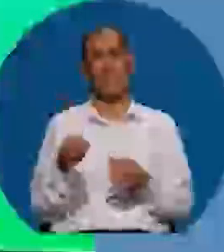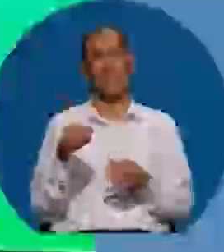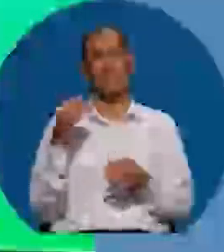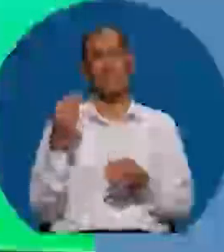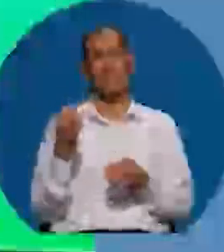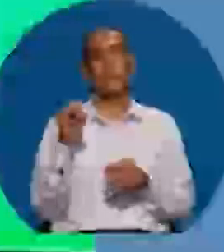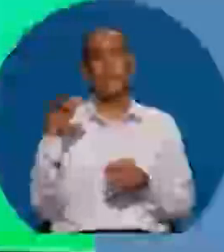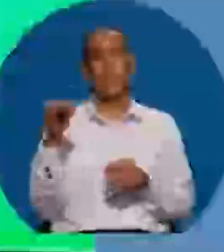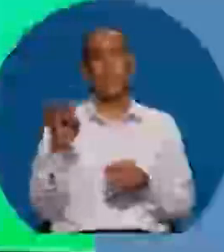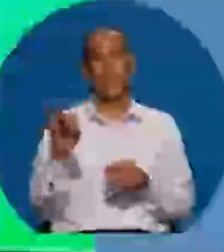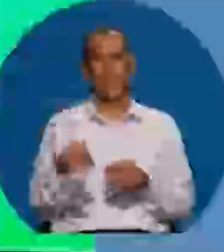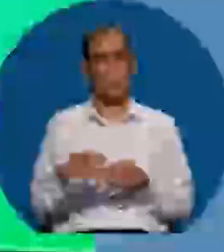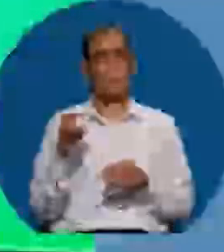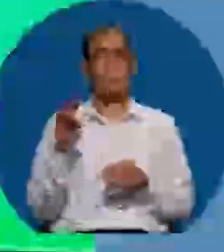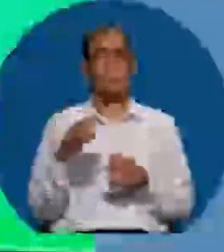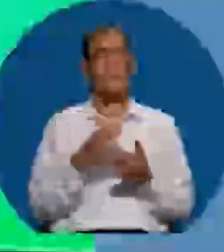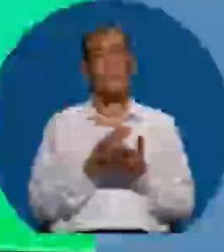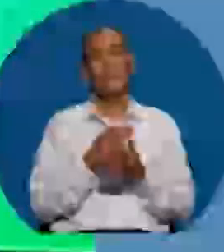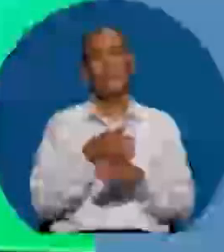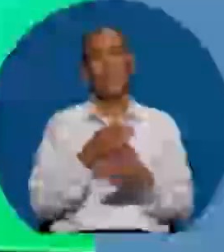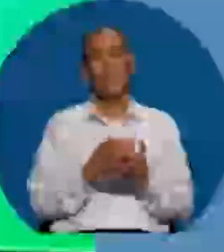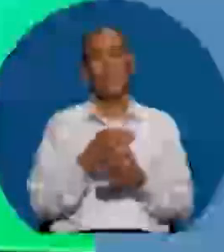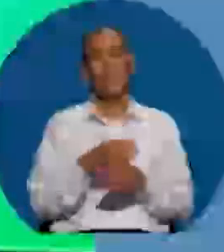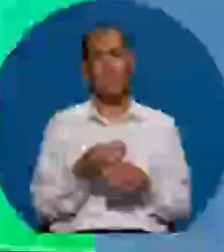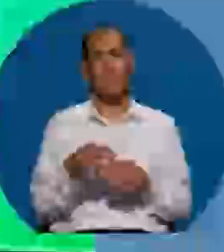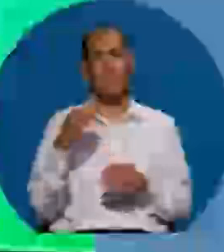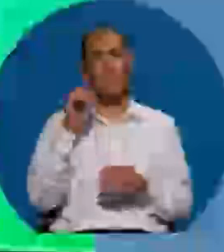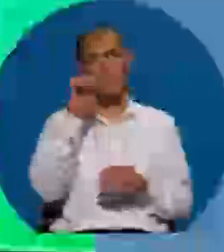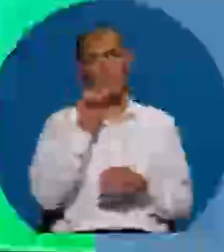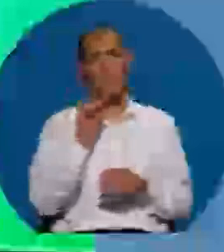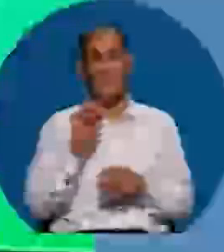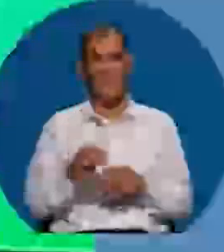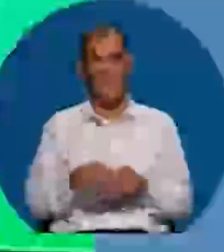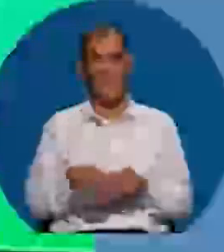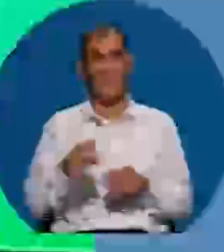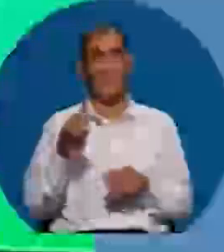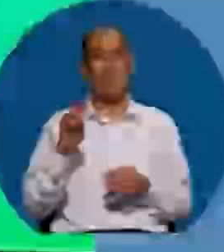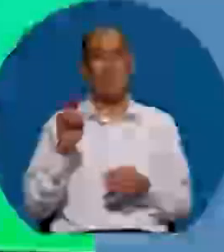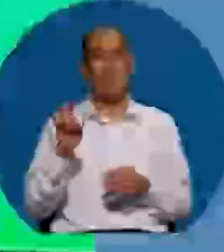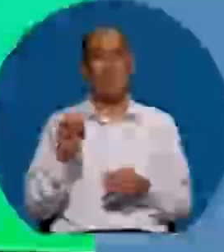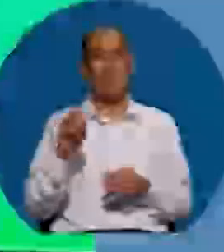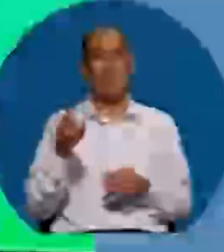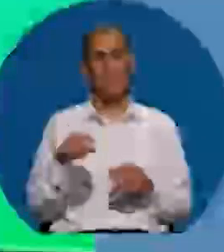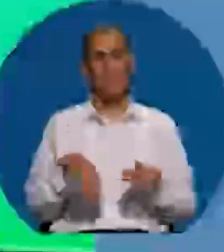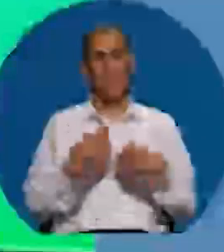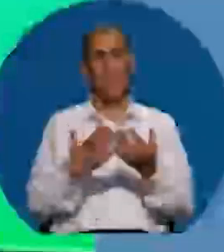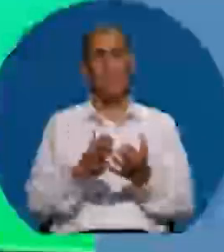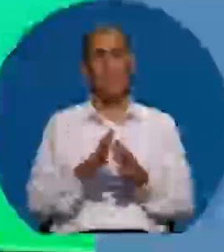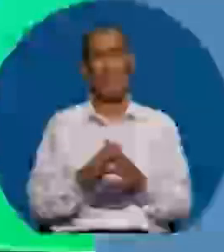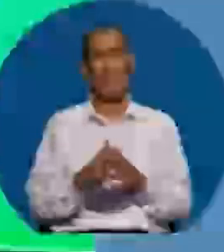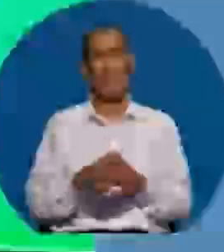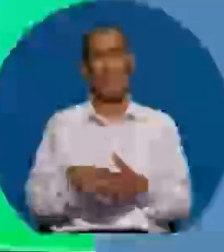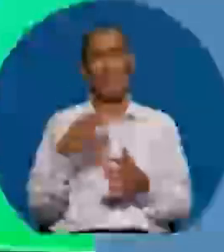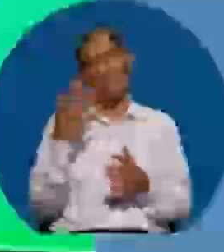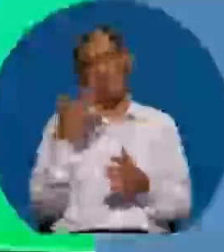мазалы, қосығын оқып, мазмұны өзлестіріп алу, һәм нан хаққында нақыллар жазып келу беріліп еді.